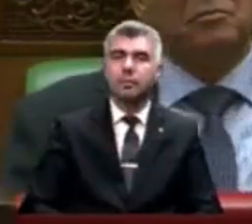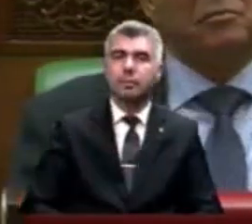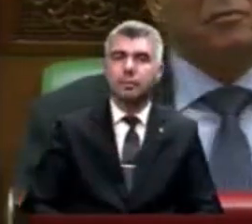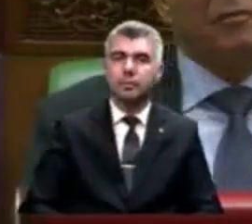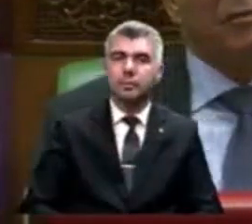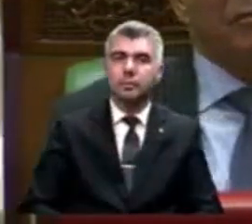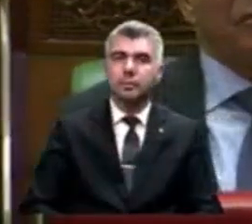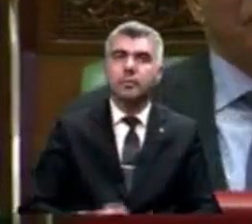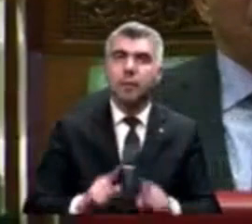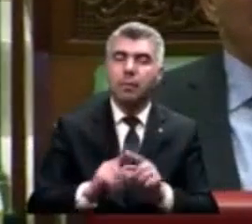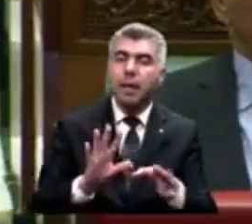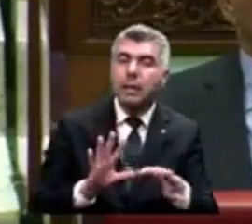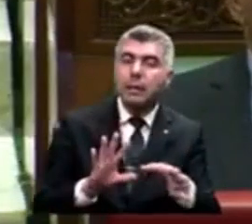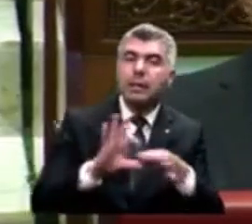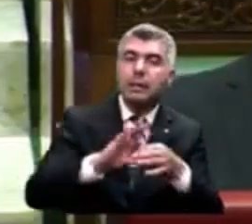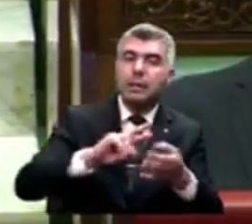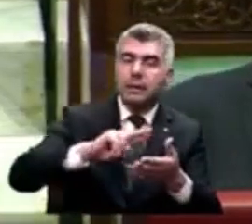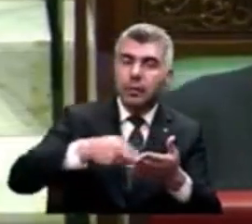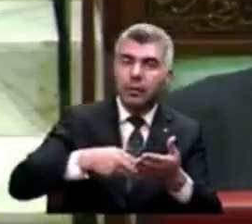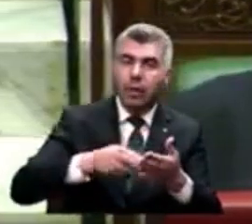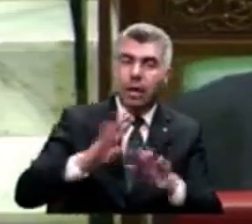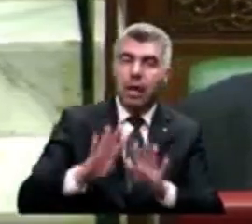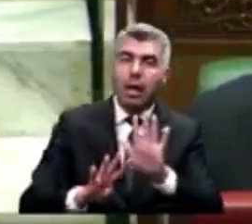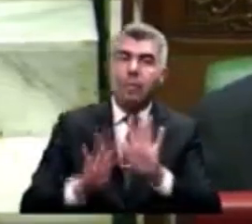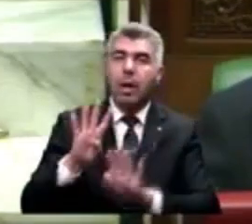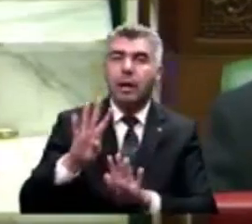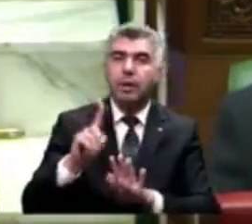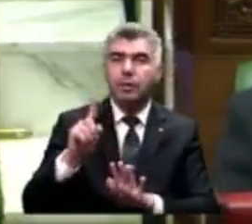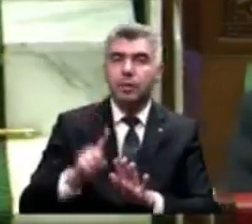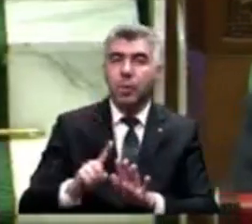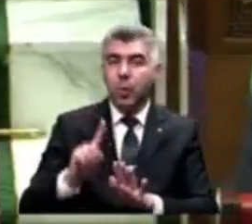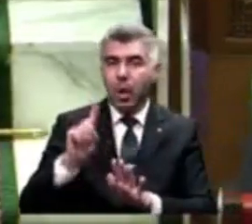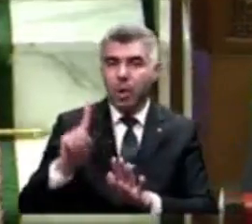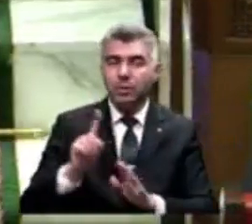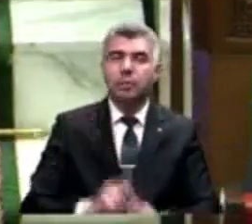واللي هذا الاتفاق تم وضعه 14 يناير.